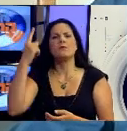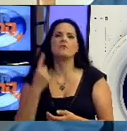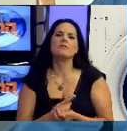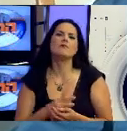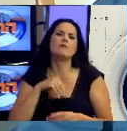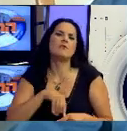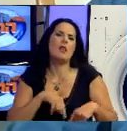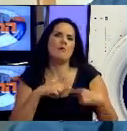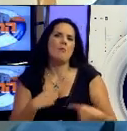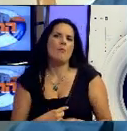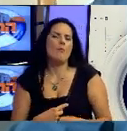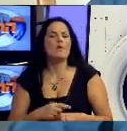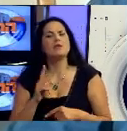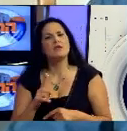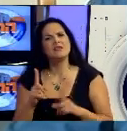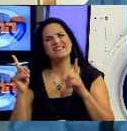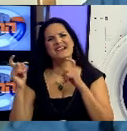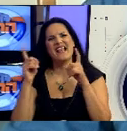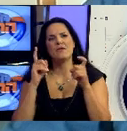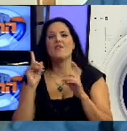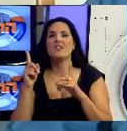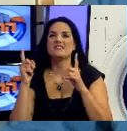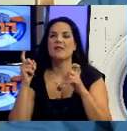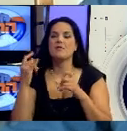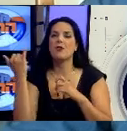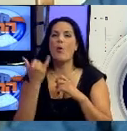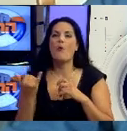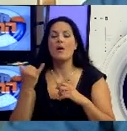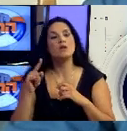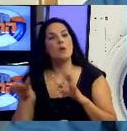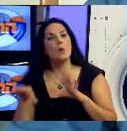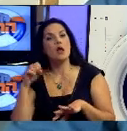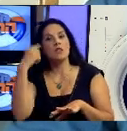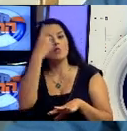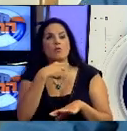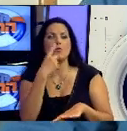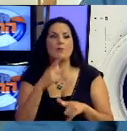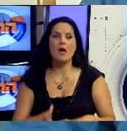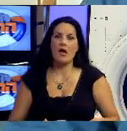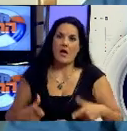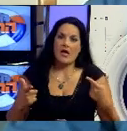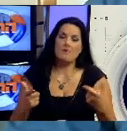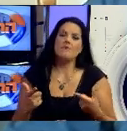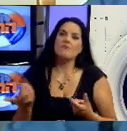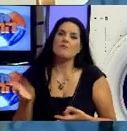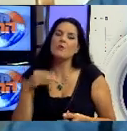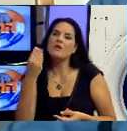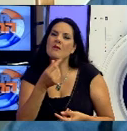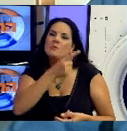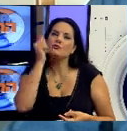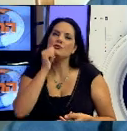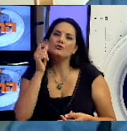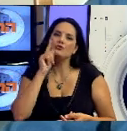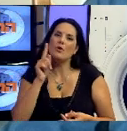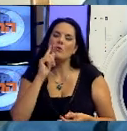מהגיגי ליבה ורוחה, אלא היא צלמת, אבל צלמת אמן. היא לוקחת דמויות מן החיים, מלבישה להם שמות שכבר מתחשק